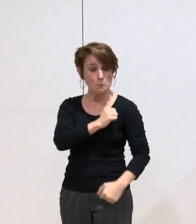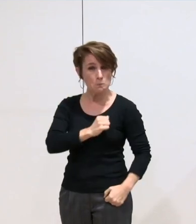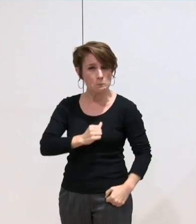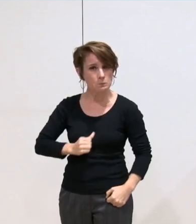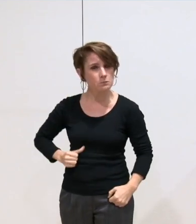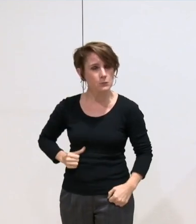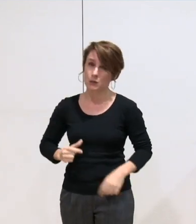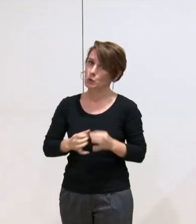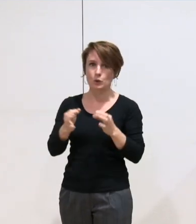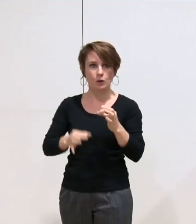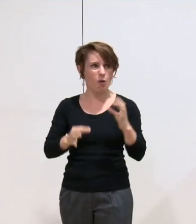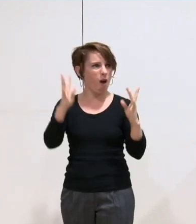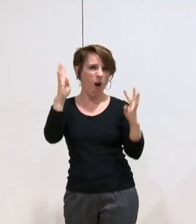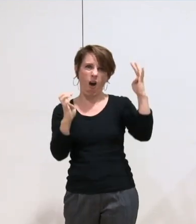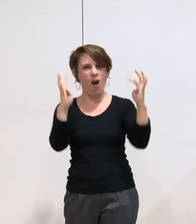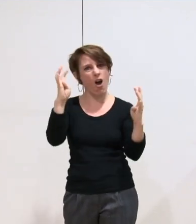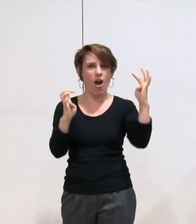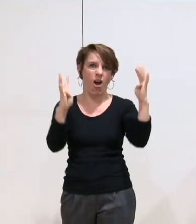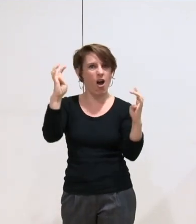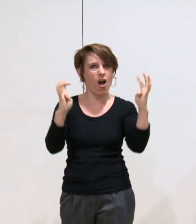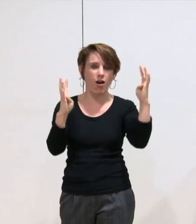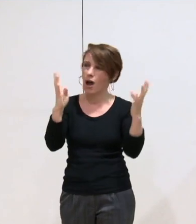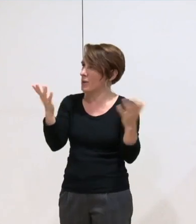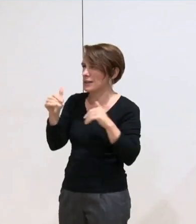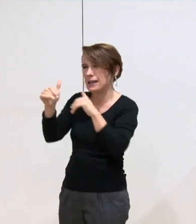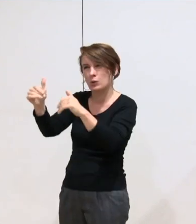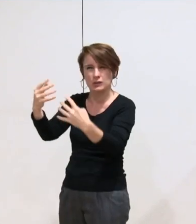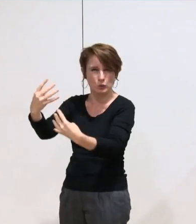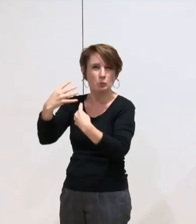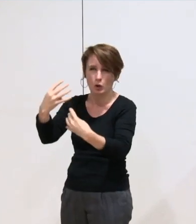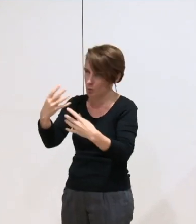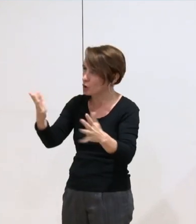Dès ce soir, ça continue,